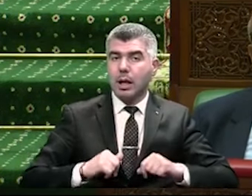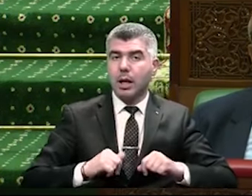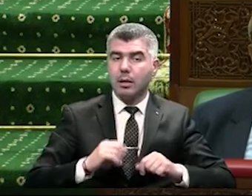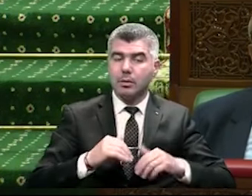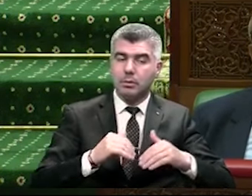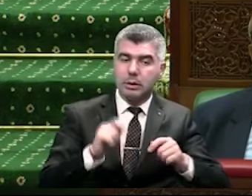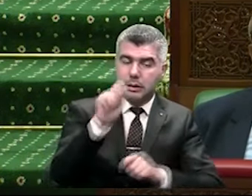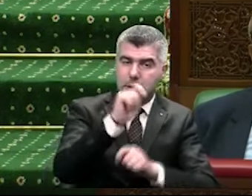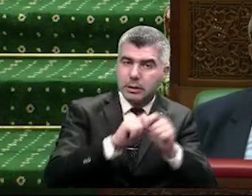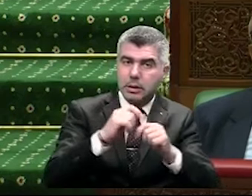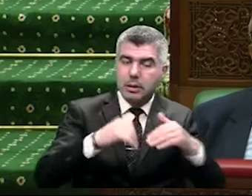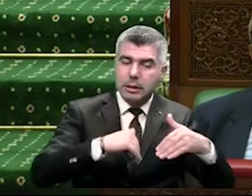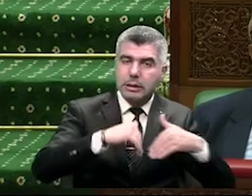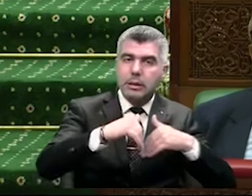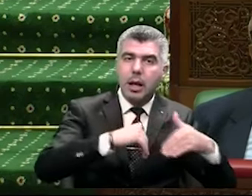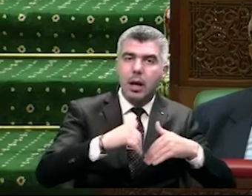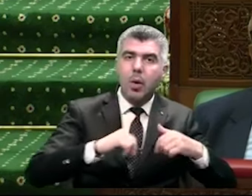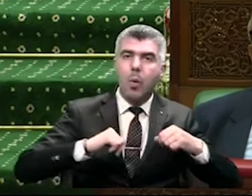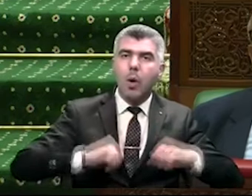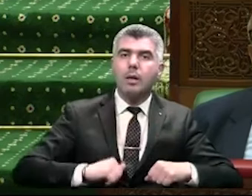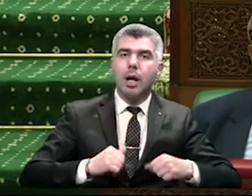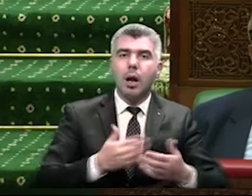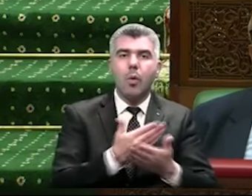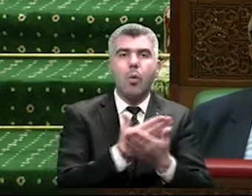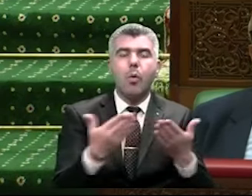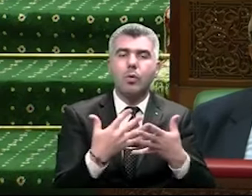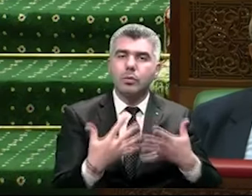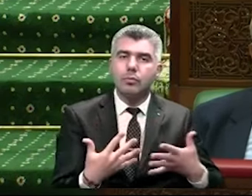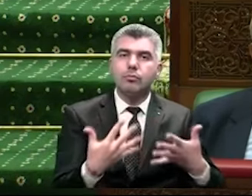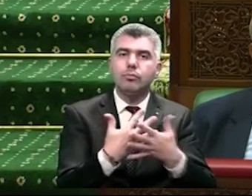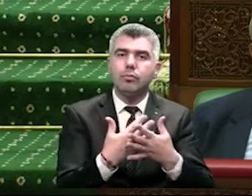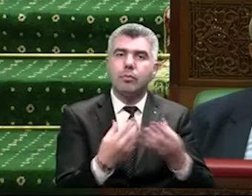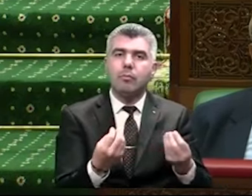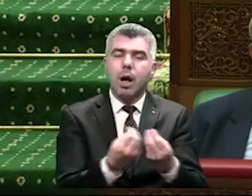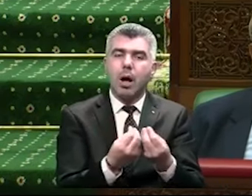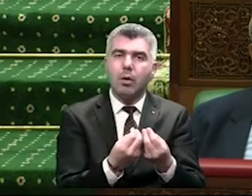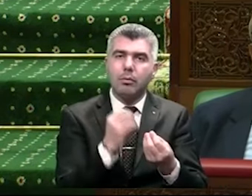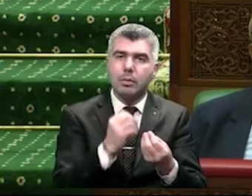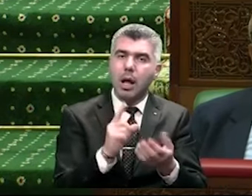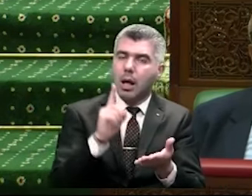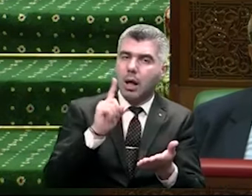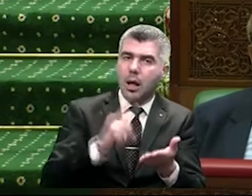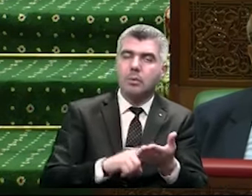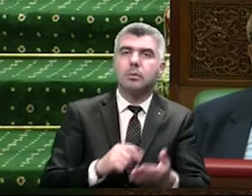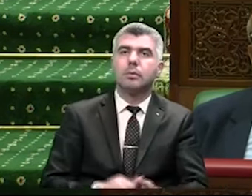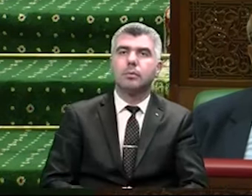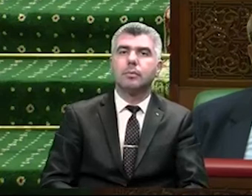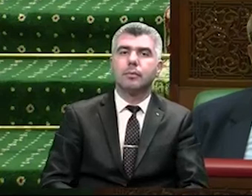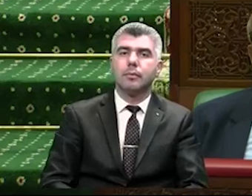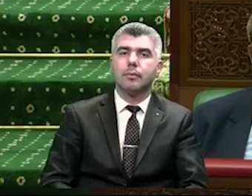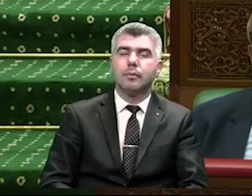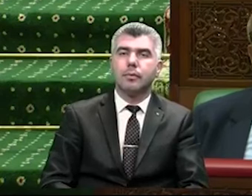تعتبر قطب روحي للقطاعات الوزاريه المتدخله في تطوير البني التحتيه اللازمه